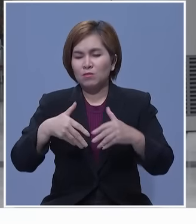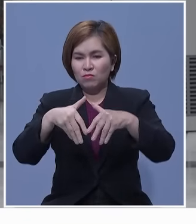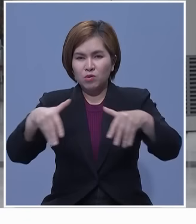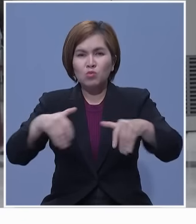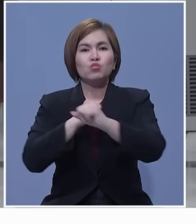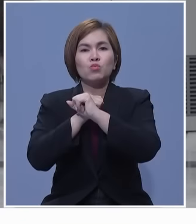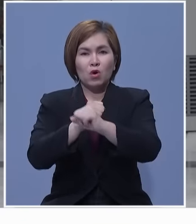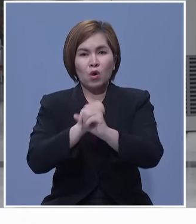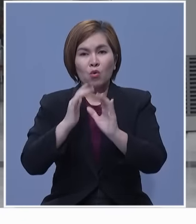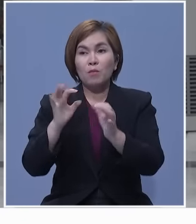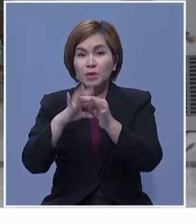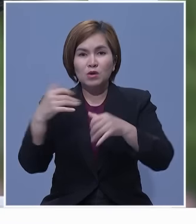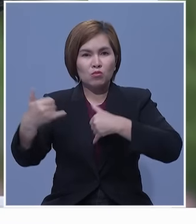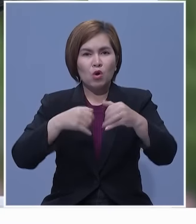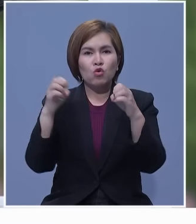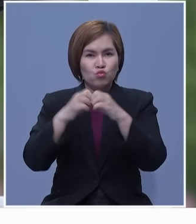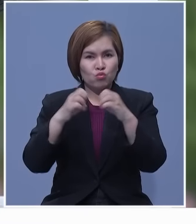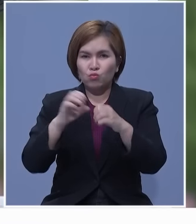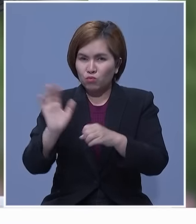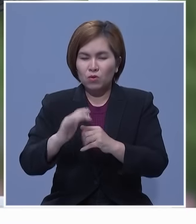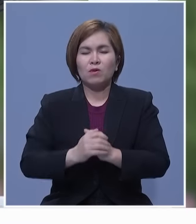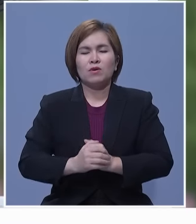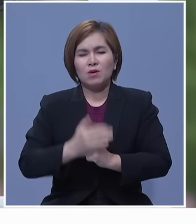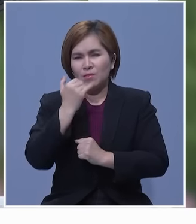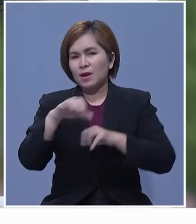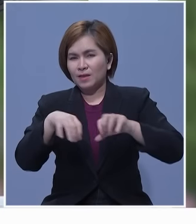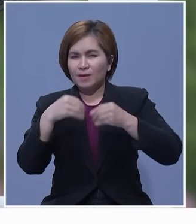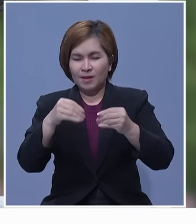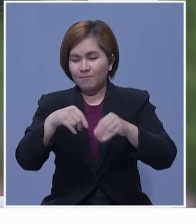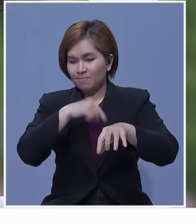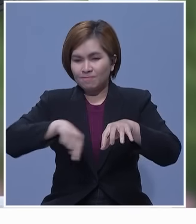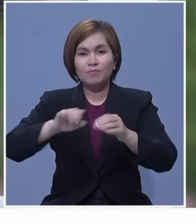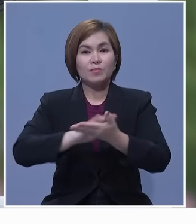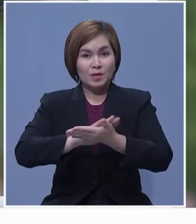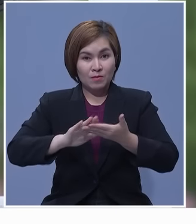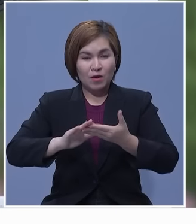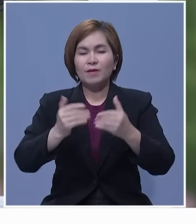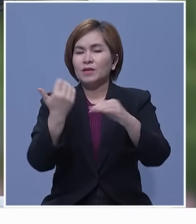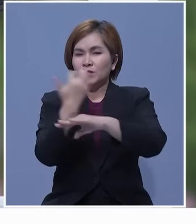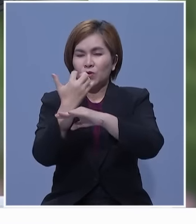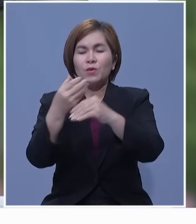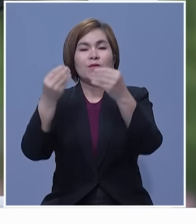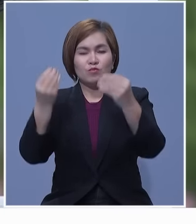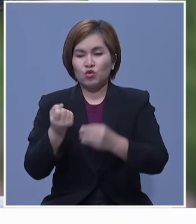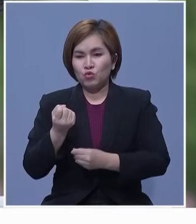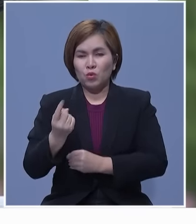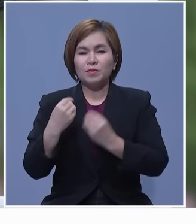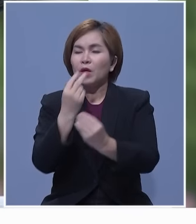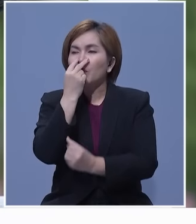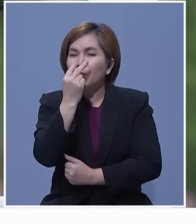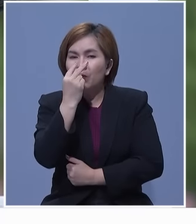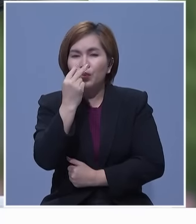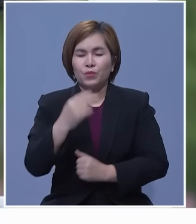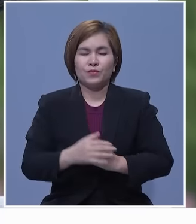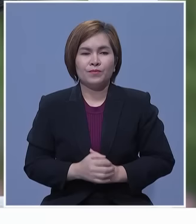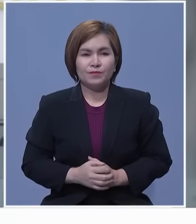ไว้หน้าสำนักงานศาลรัฐธรรมนูญเพื่อที่จะจัดระเบียบพื้นที่พร้อมกับนำโทรทัศน์มาติดตั้งถ่ายทอดสดการอ่านคำวินิจฉัยของศ